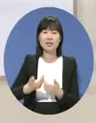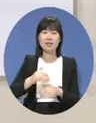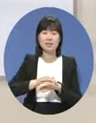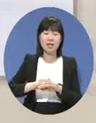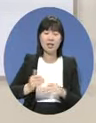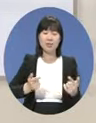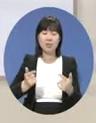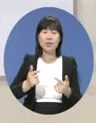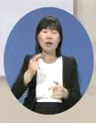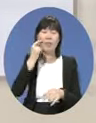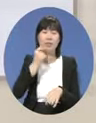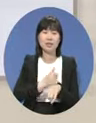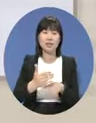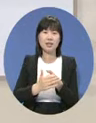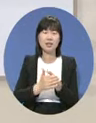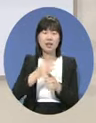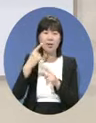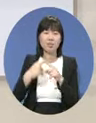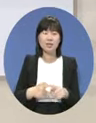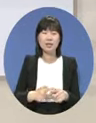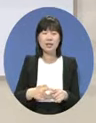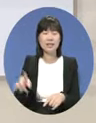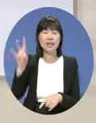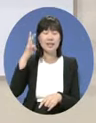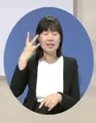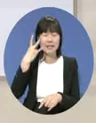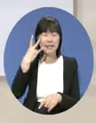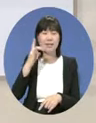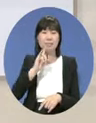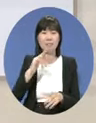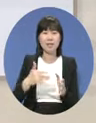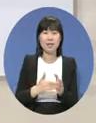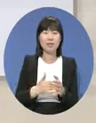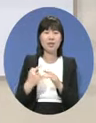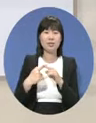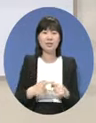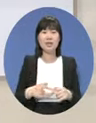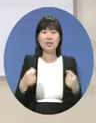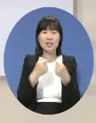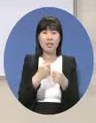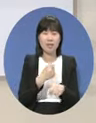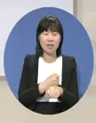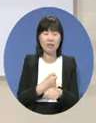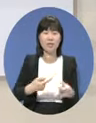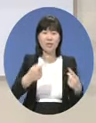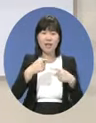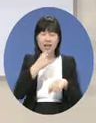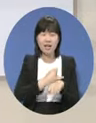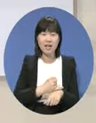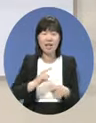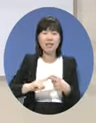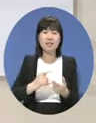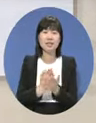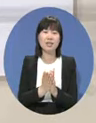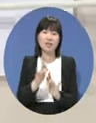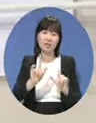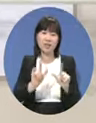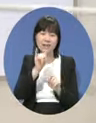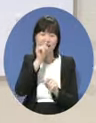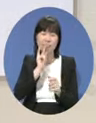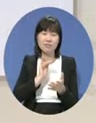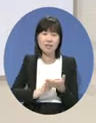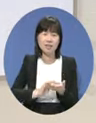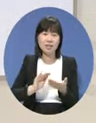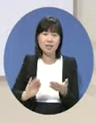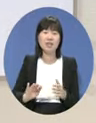잘 조정하지 못해서 그냥 무조건 예스 하거나 아니면은 무조건 싸움 박질하고 들어오거나 이제 이런 형태가 좀 있고요. 아니면